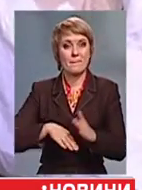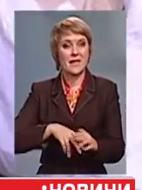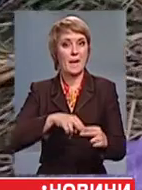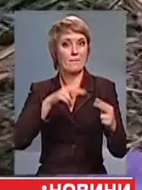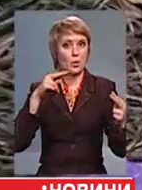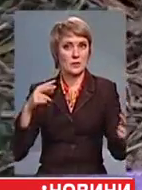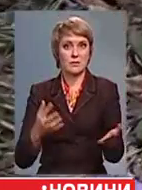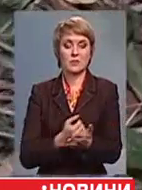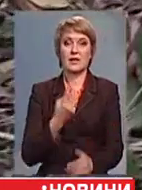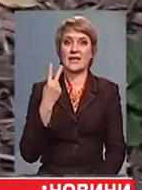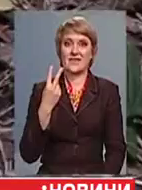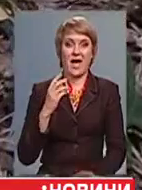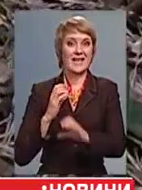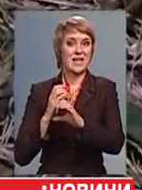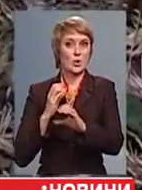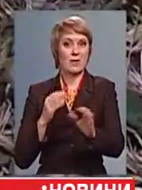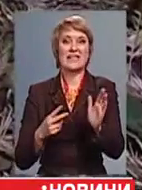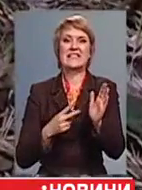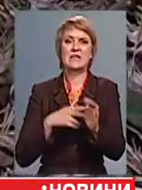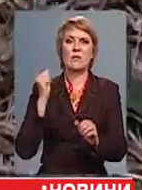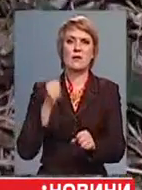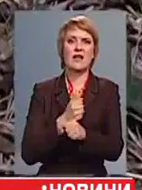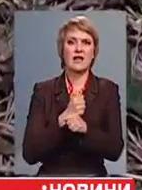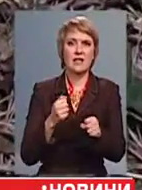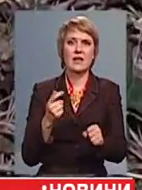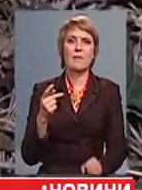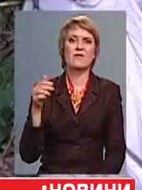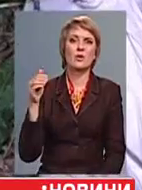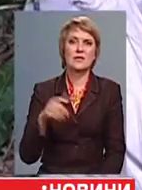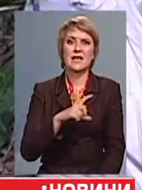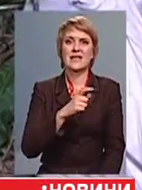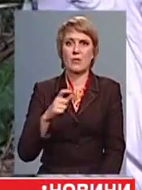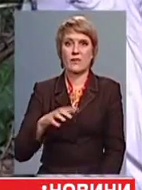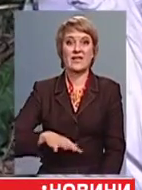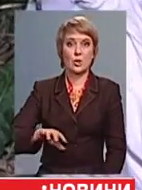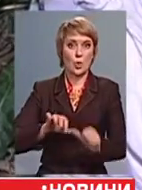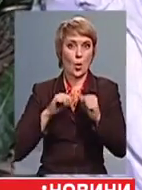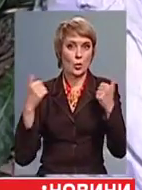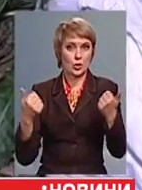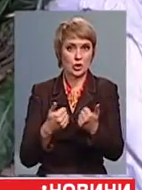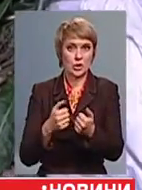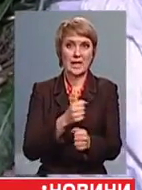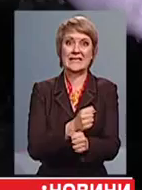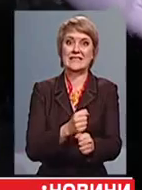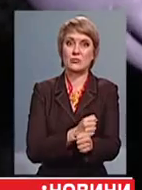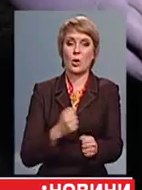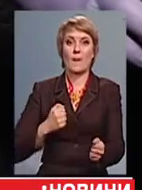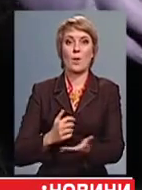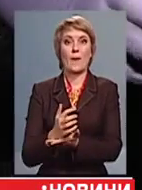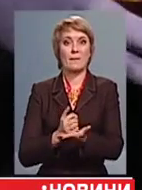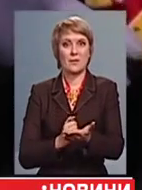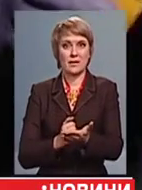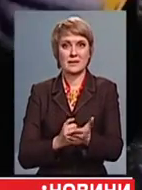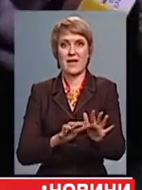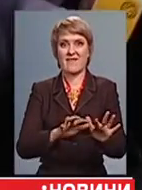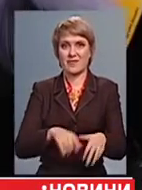2 гранатомети, 7 гранат і понад 1500 набоїв. Територію оточили, зброю та боєприпаси вилучили. Тепер шукають, хто